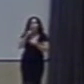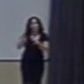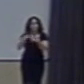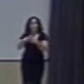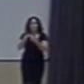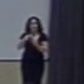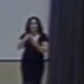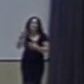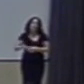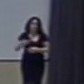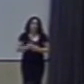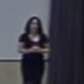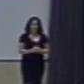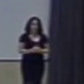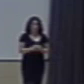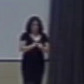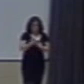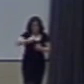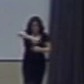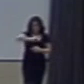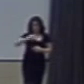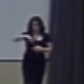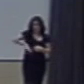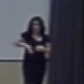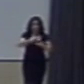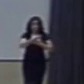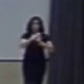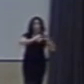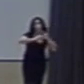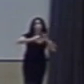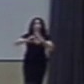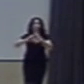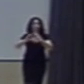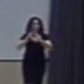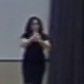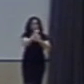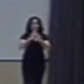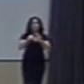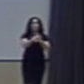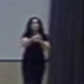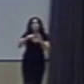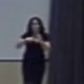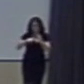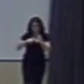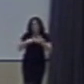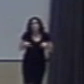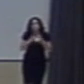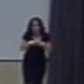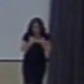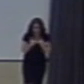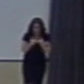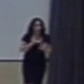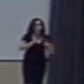important, no? I com a comunicadors hi ha aquest compromís personal, no? Però em sembla que amb els empresaris i